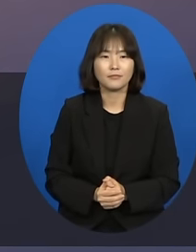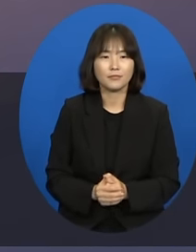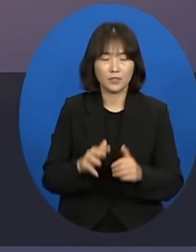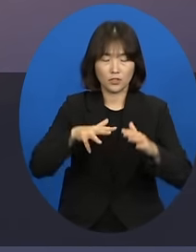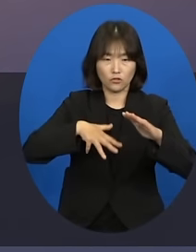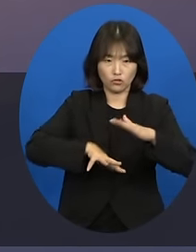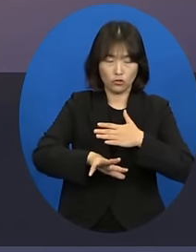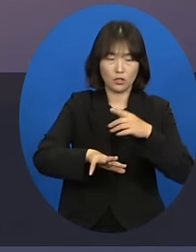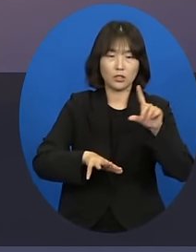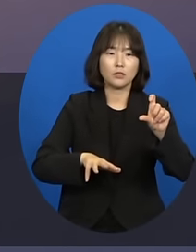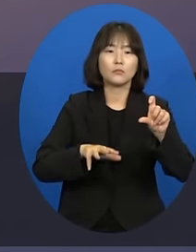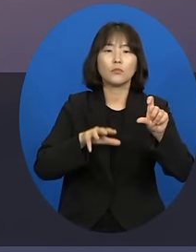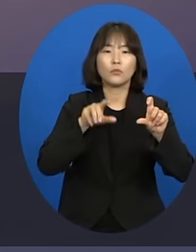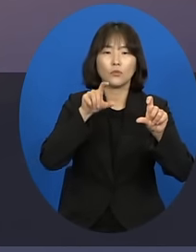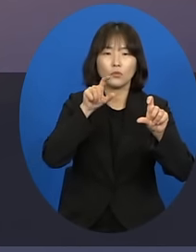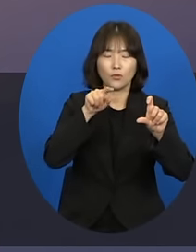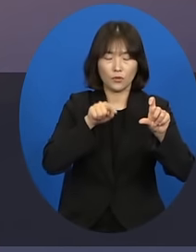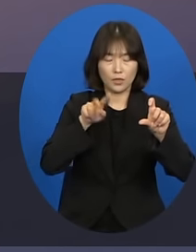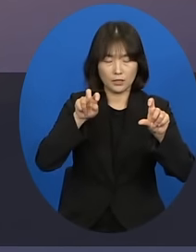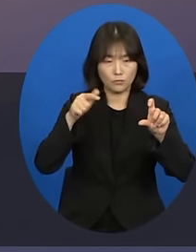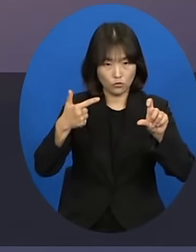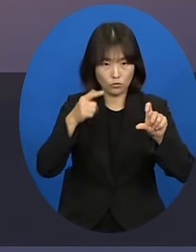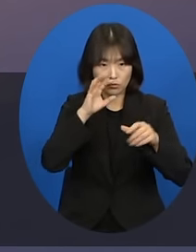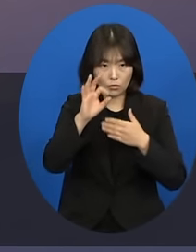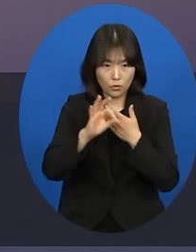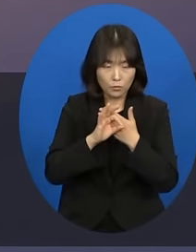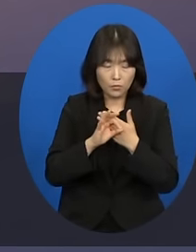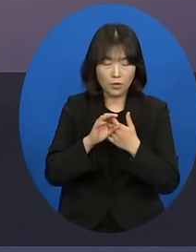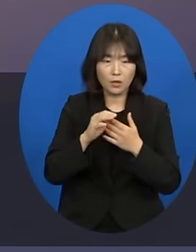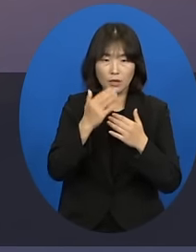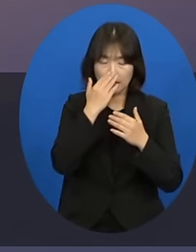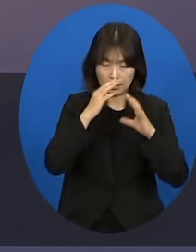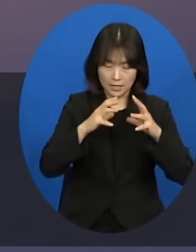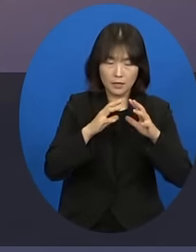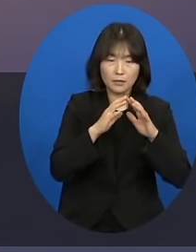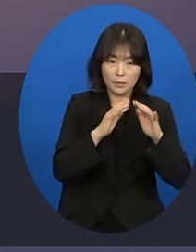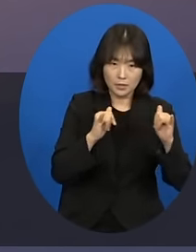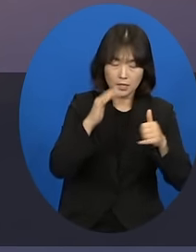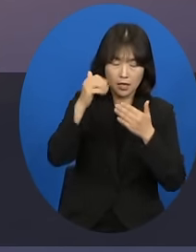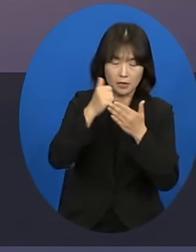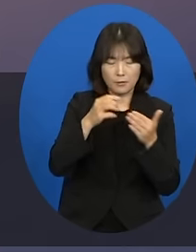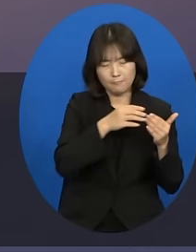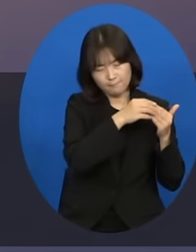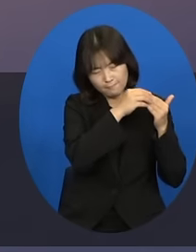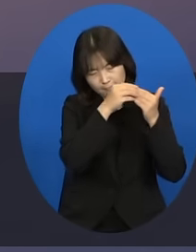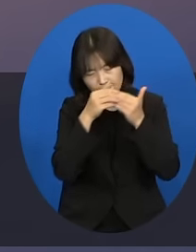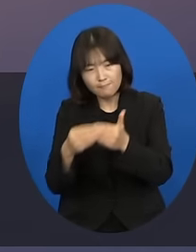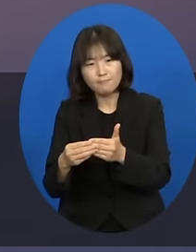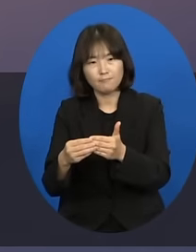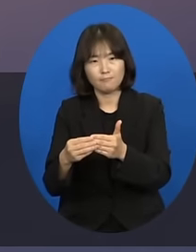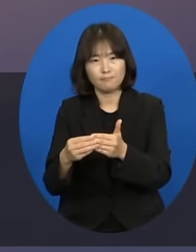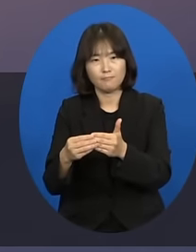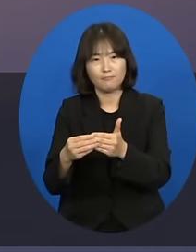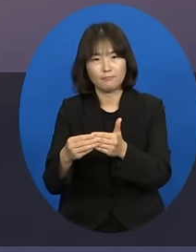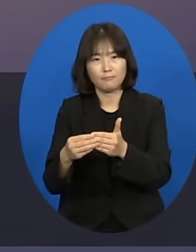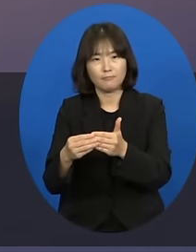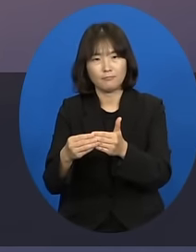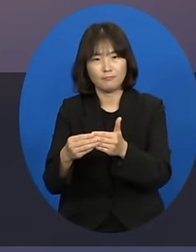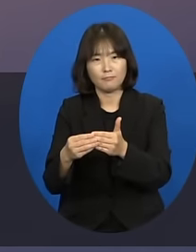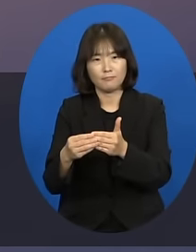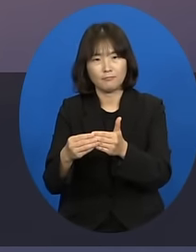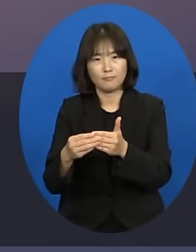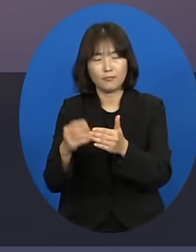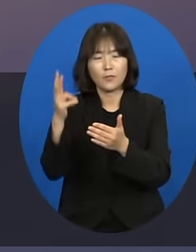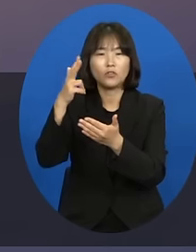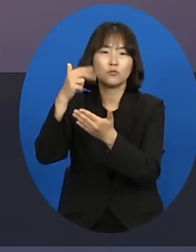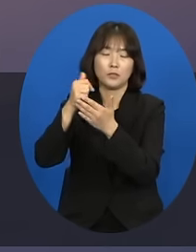출애굽기 15장 26절에 보면 이스라엘 백성들을 하나님이 데리고 나오셔서 애굽에서 데리고 나오셔서